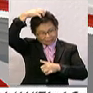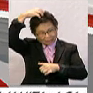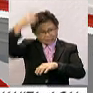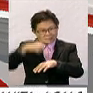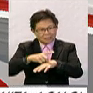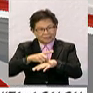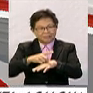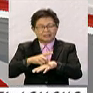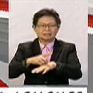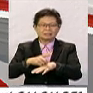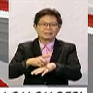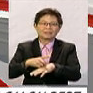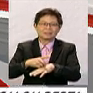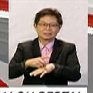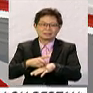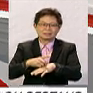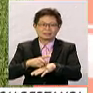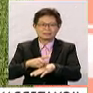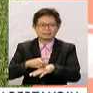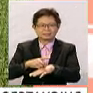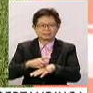Darul Aman pada malam ini.